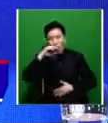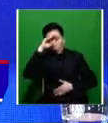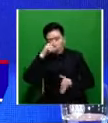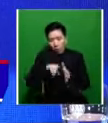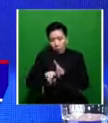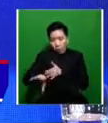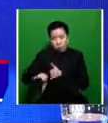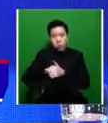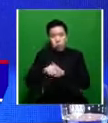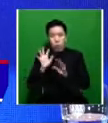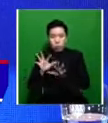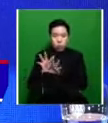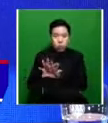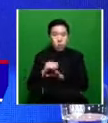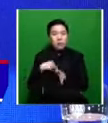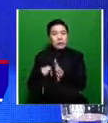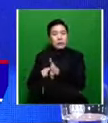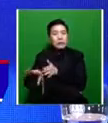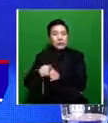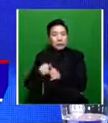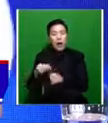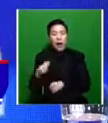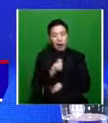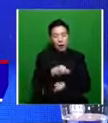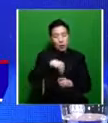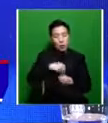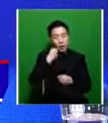ติดโรคไวรัสโควิดให้น้อยที่สุดนะครับ